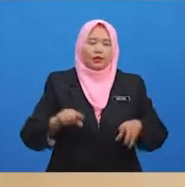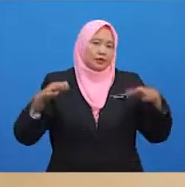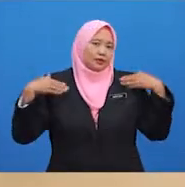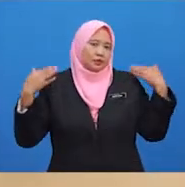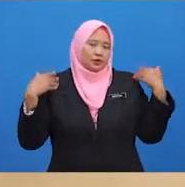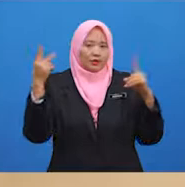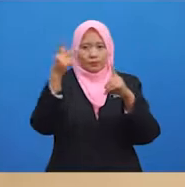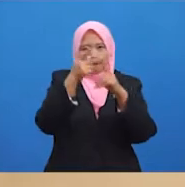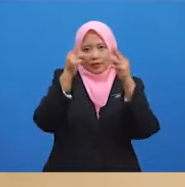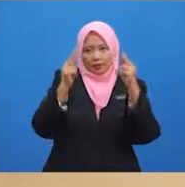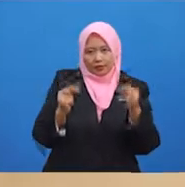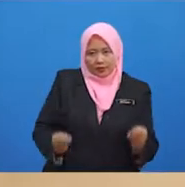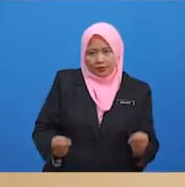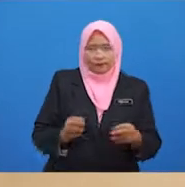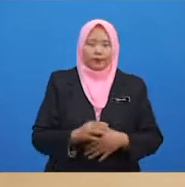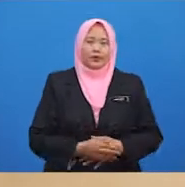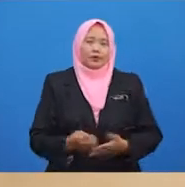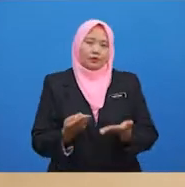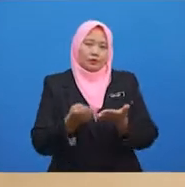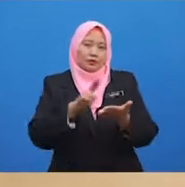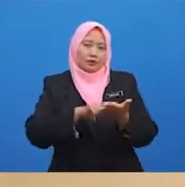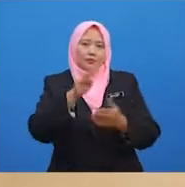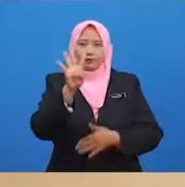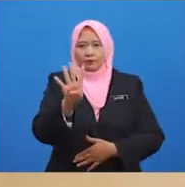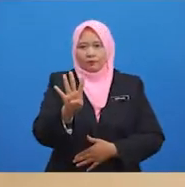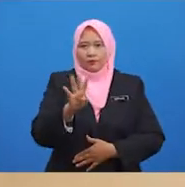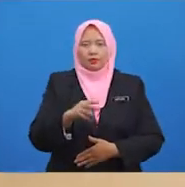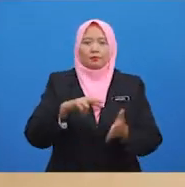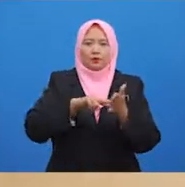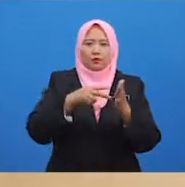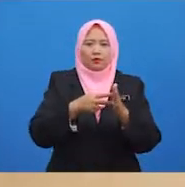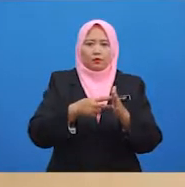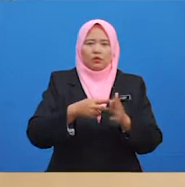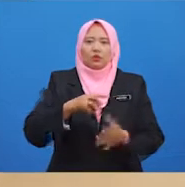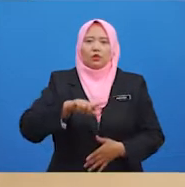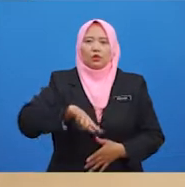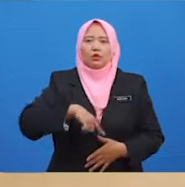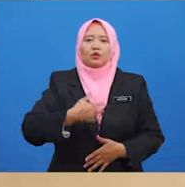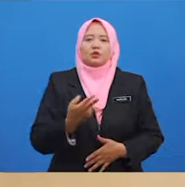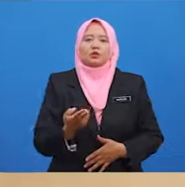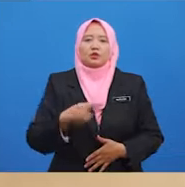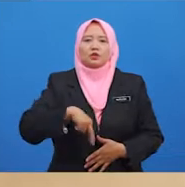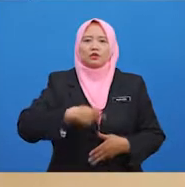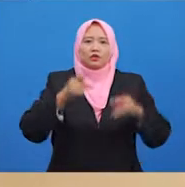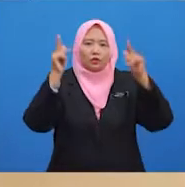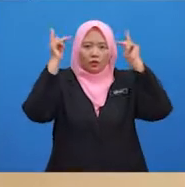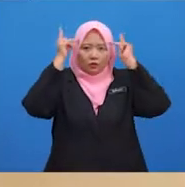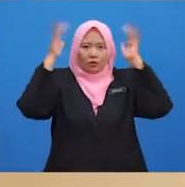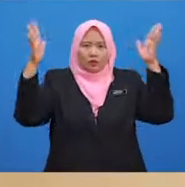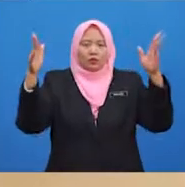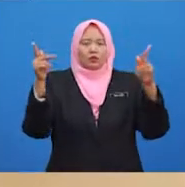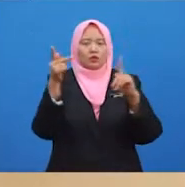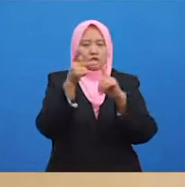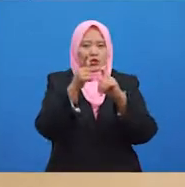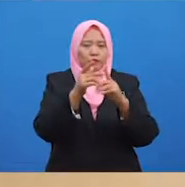Rangkap keempat pula membawa maksud penyajak juga meluahkan rasa kagum terhadap para prajurit